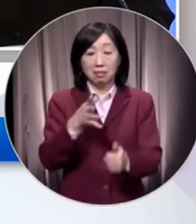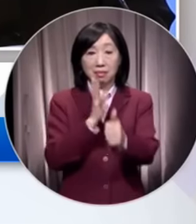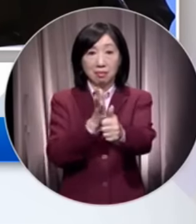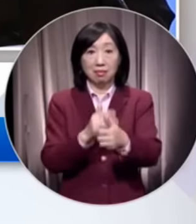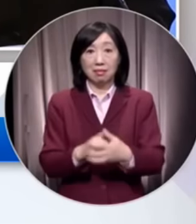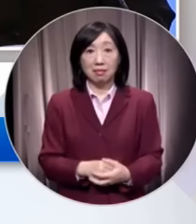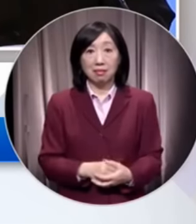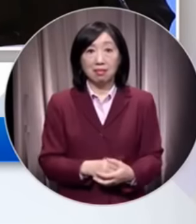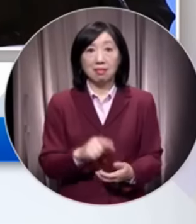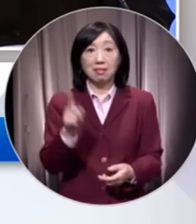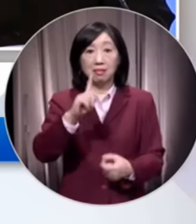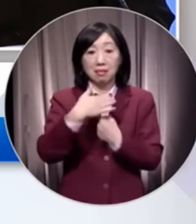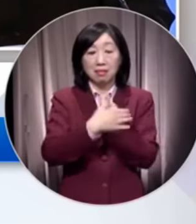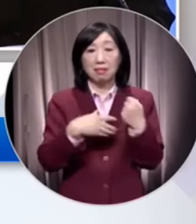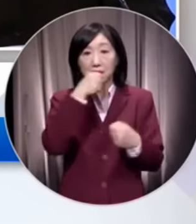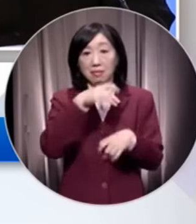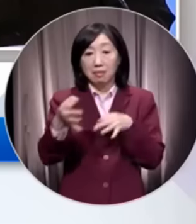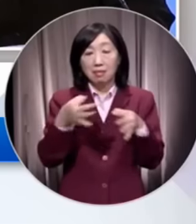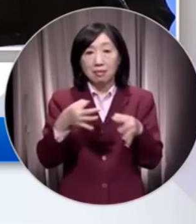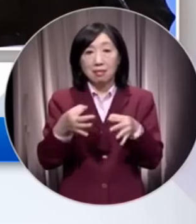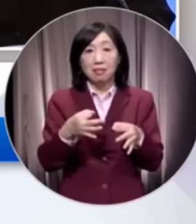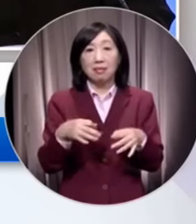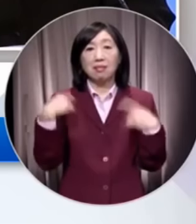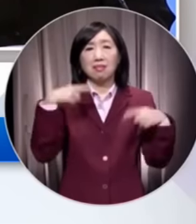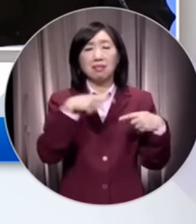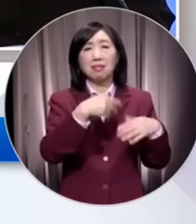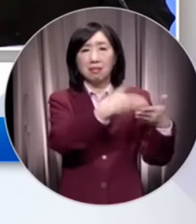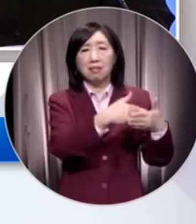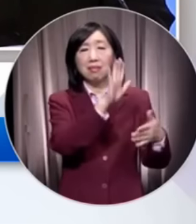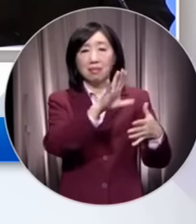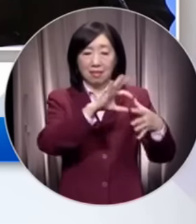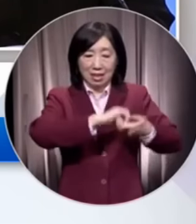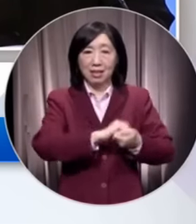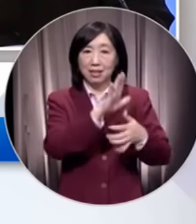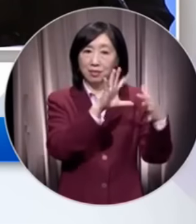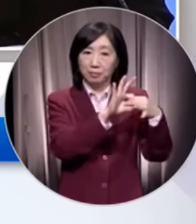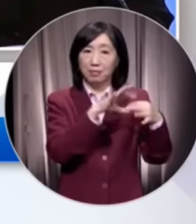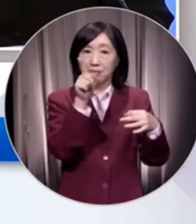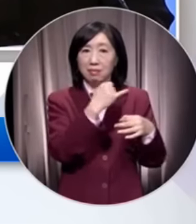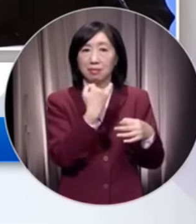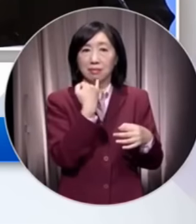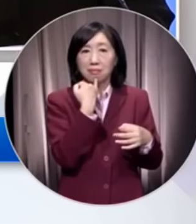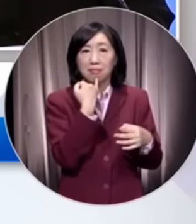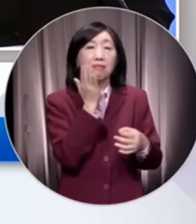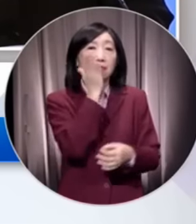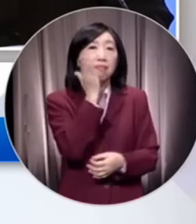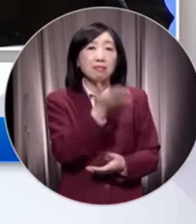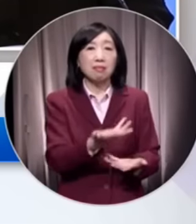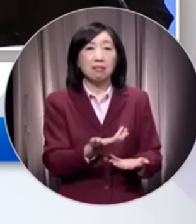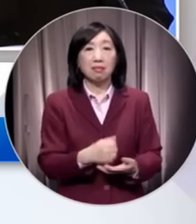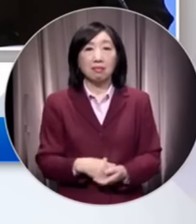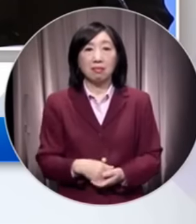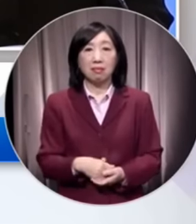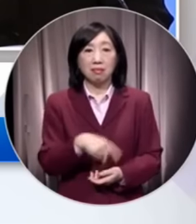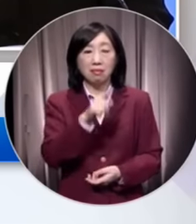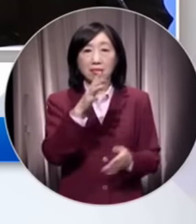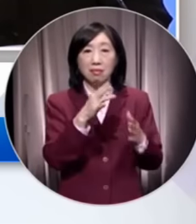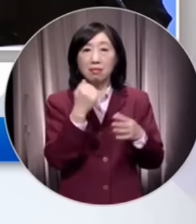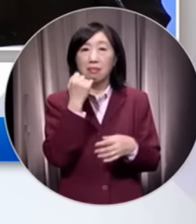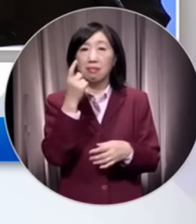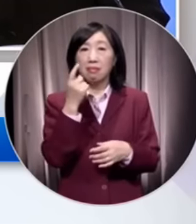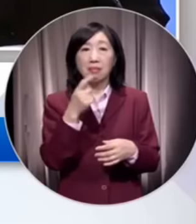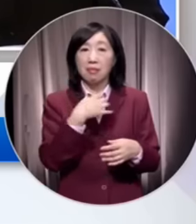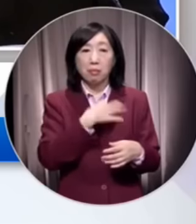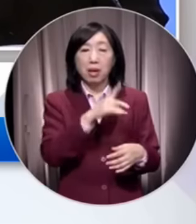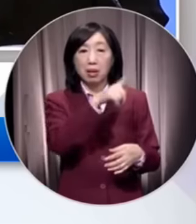何去保护台商，而大陆上常常要有关系才能打得通，是不是能够不要依靠